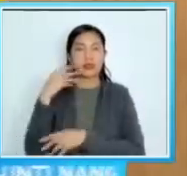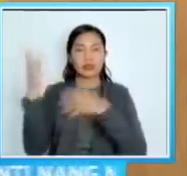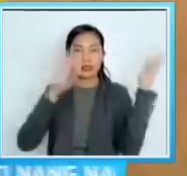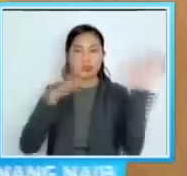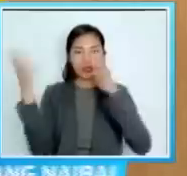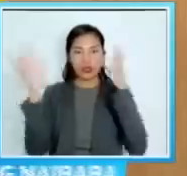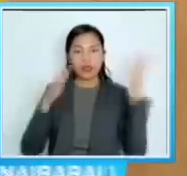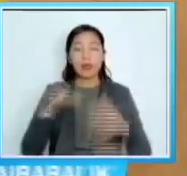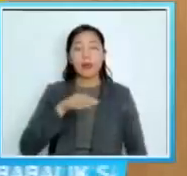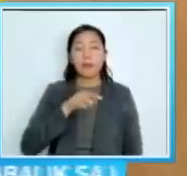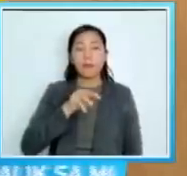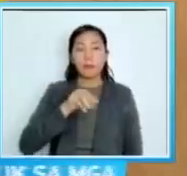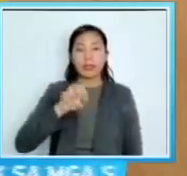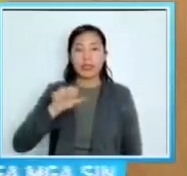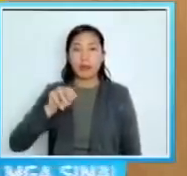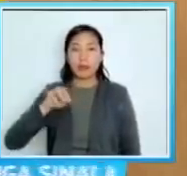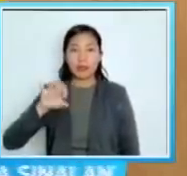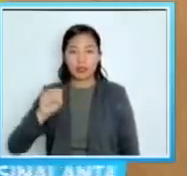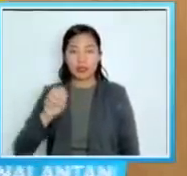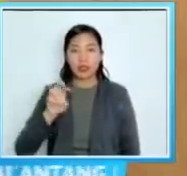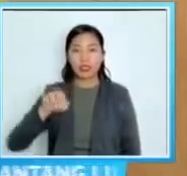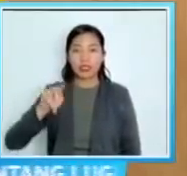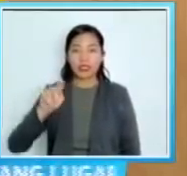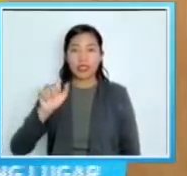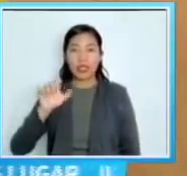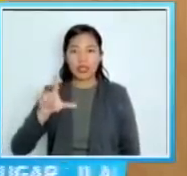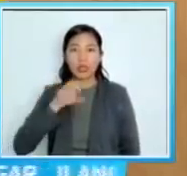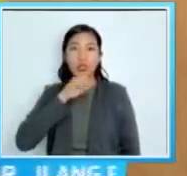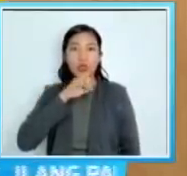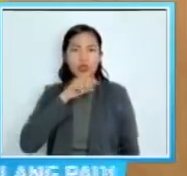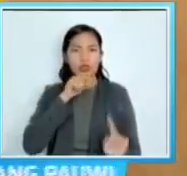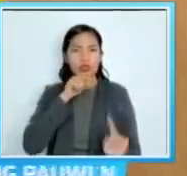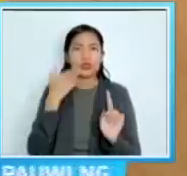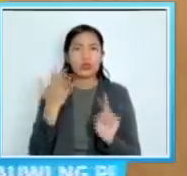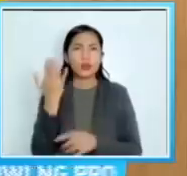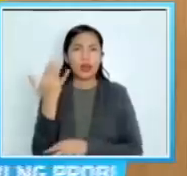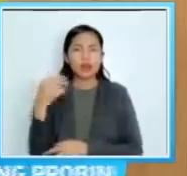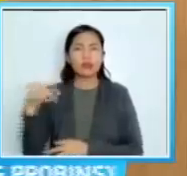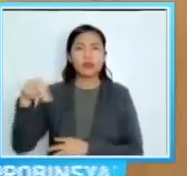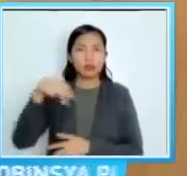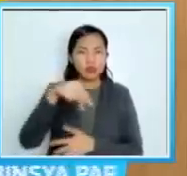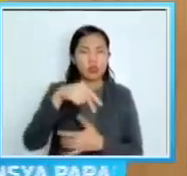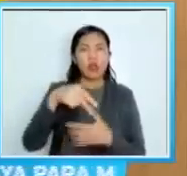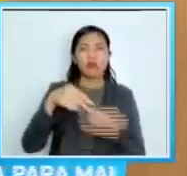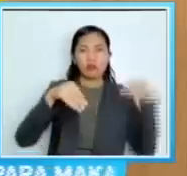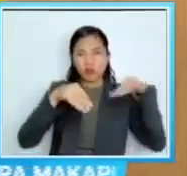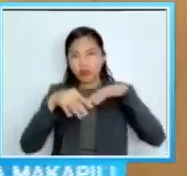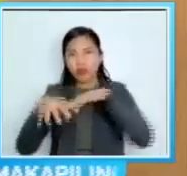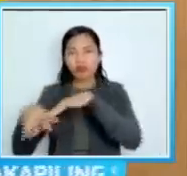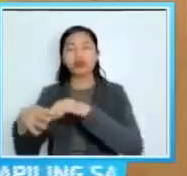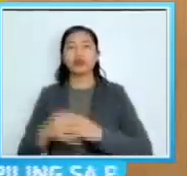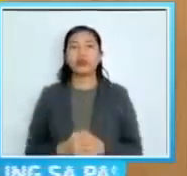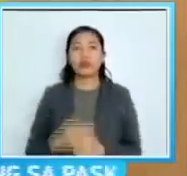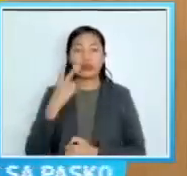ang nasawi matapos maanod sa tinatawid niyang spillway. Balitang hatid ni Cyril Chavez ng GMA Regional TV